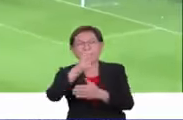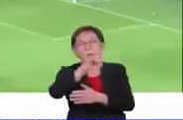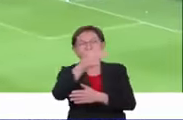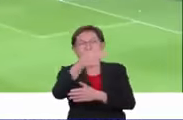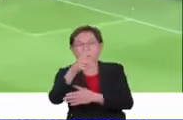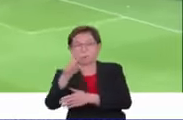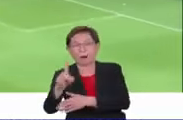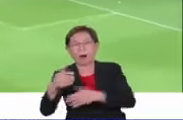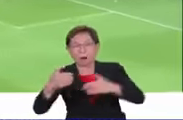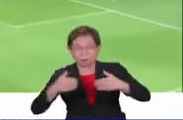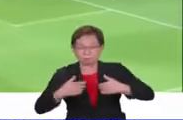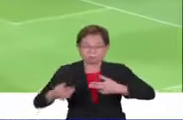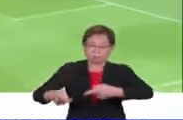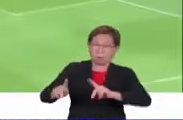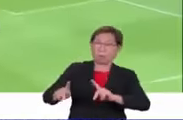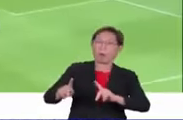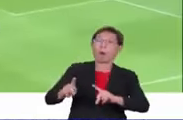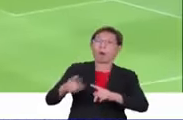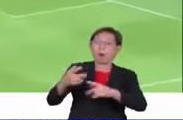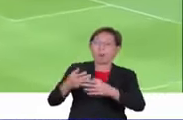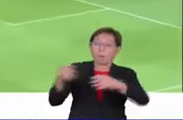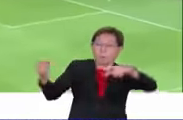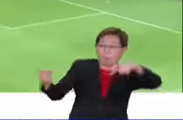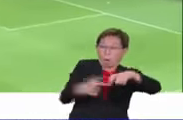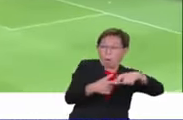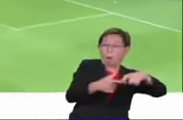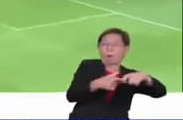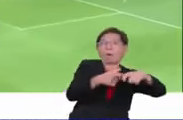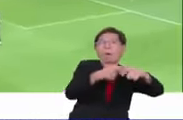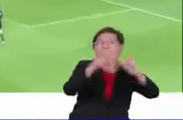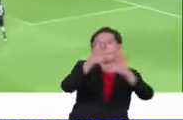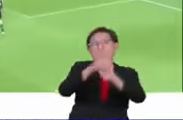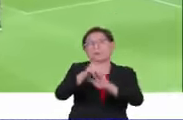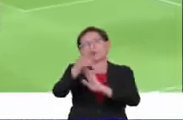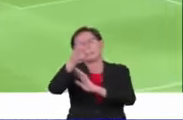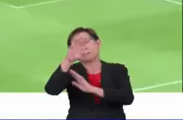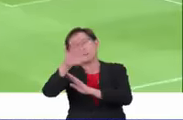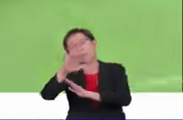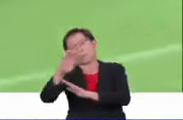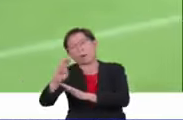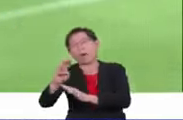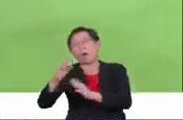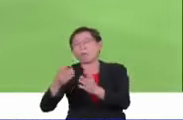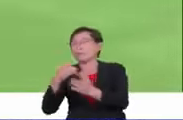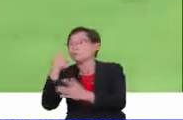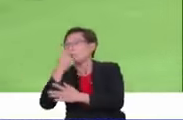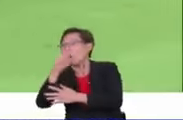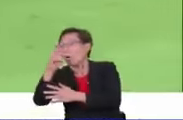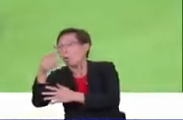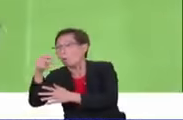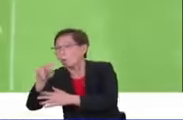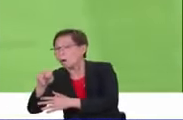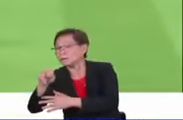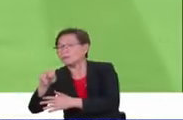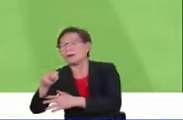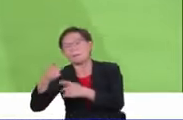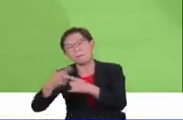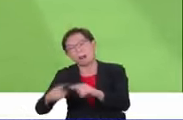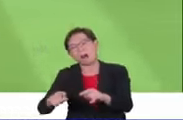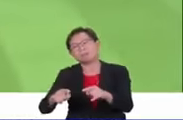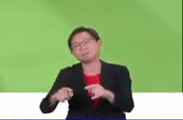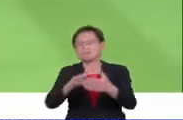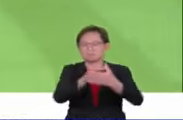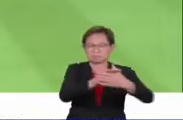Ningga pula mempunyai peluang kemasan menggegar jaring JDT pada minit ke-56 menerusi Wan Zahrunizam Wan Zakaria, namun